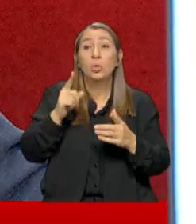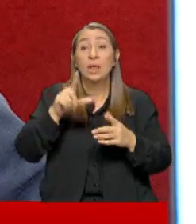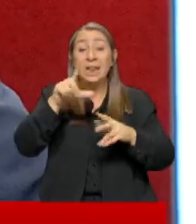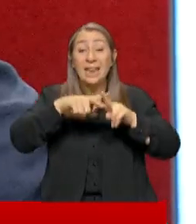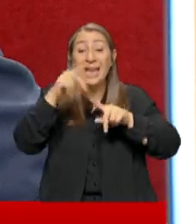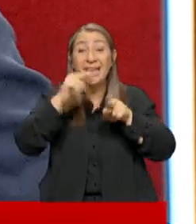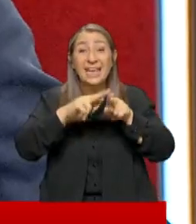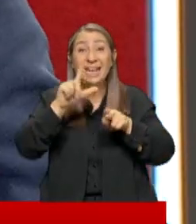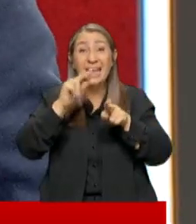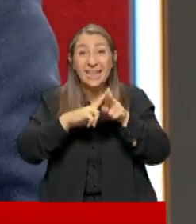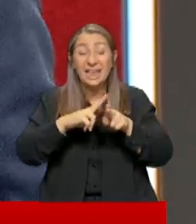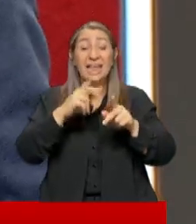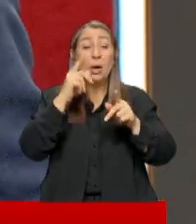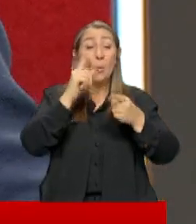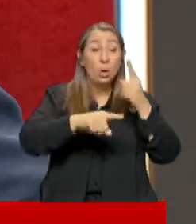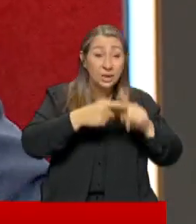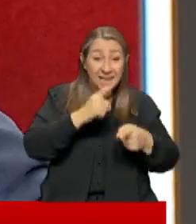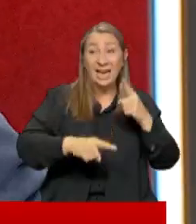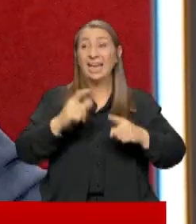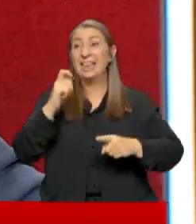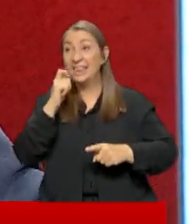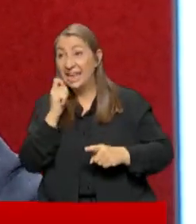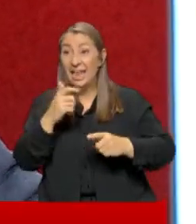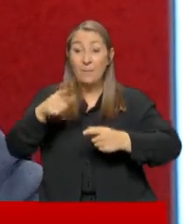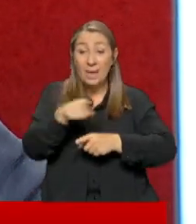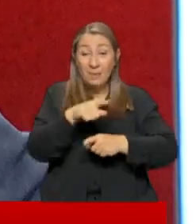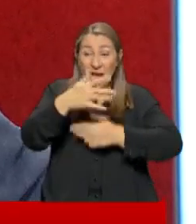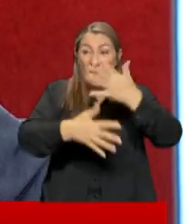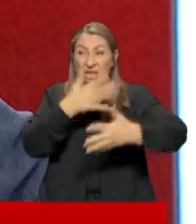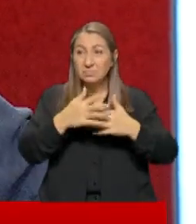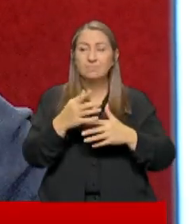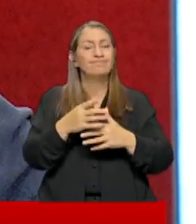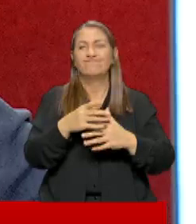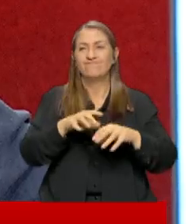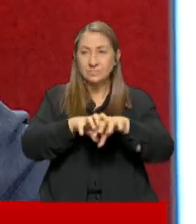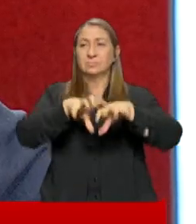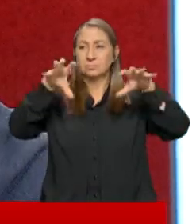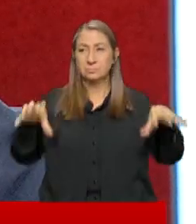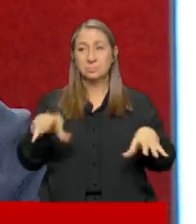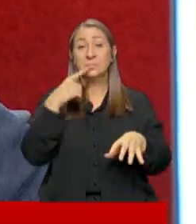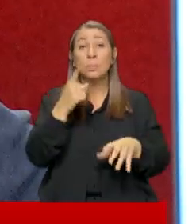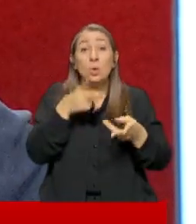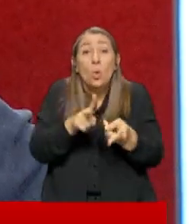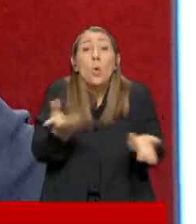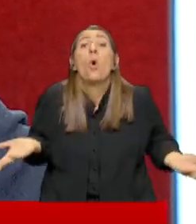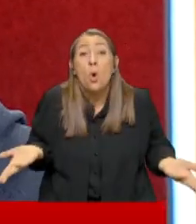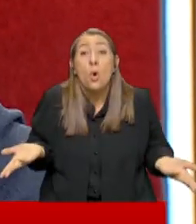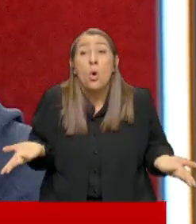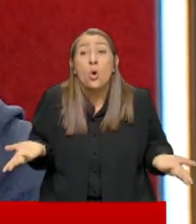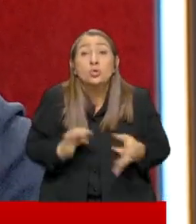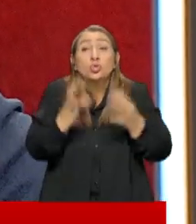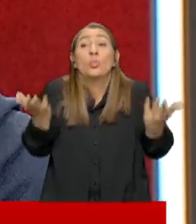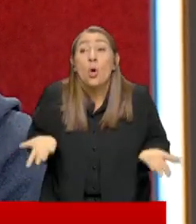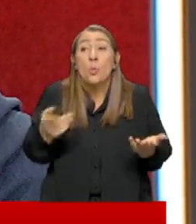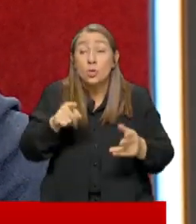sekülerizm denen şey dinine siyasetin birbirinden ayrılması ihtiyacı buradan çıktı bir yolunu bulamadılar çünkü